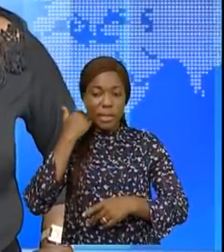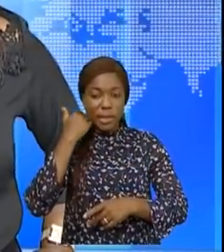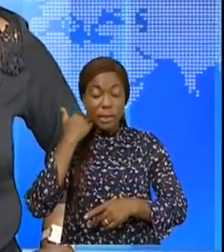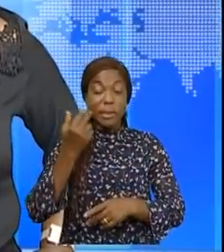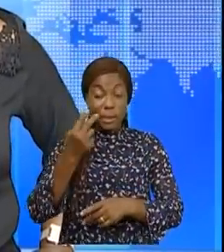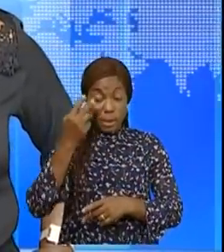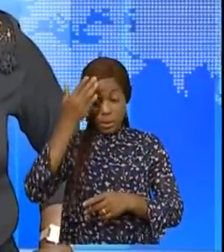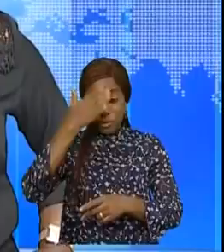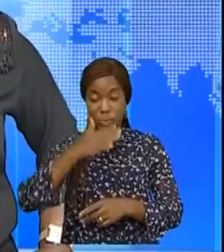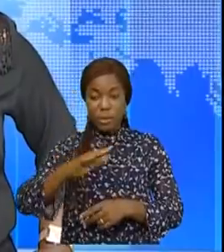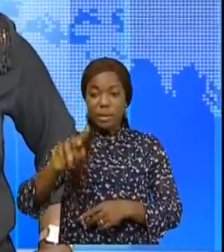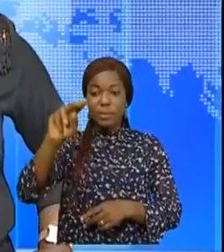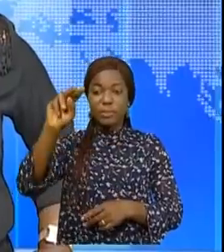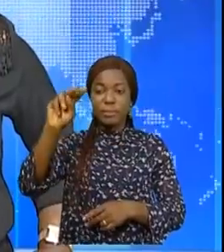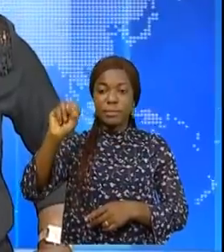images.